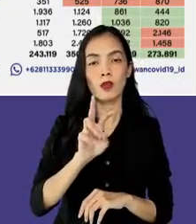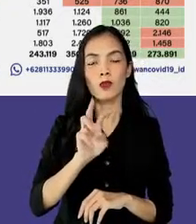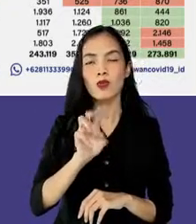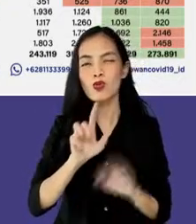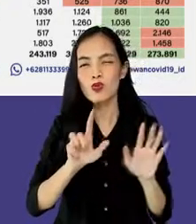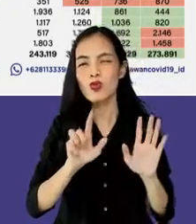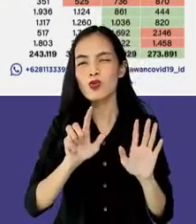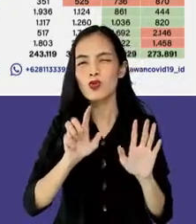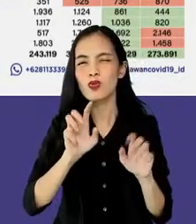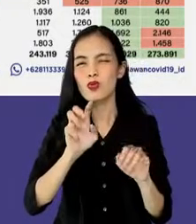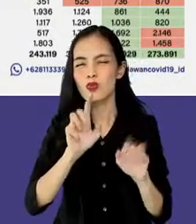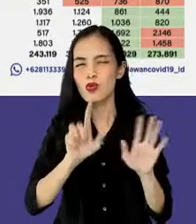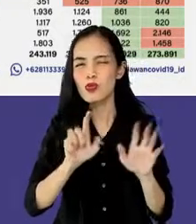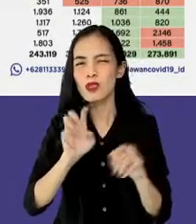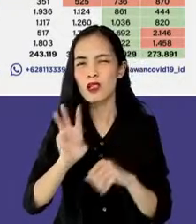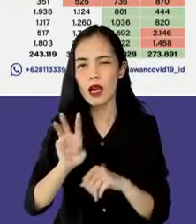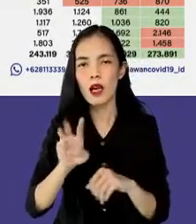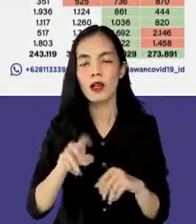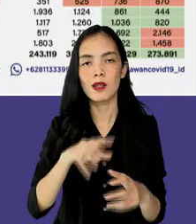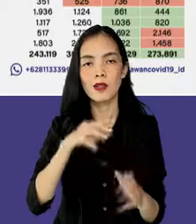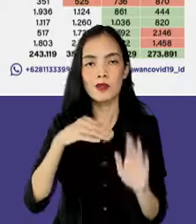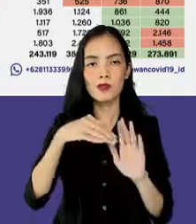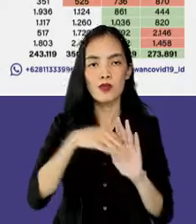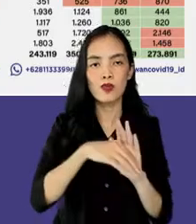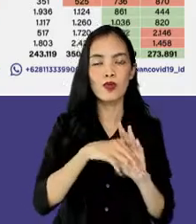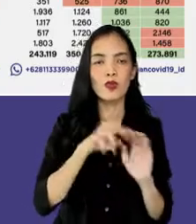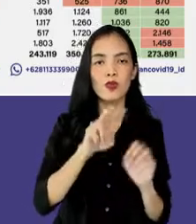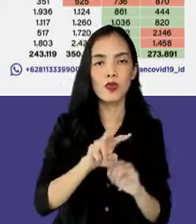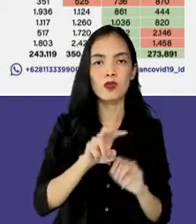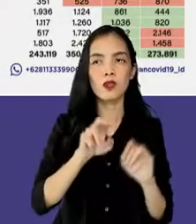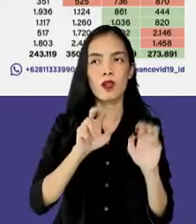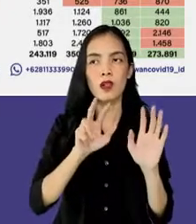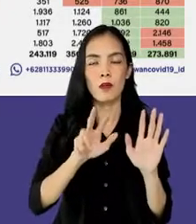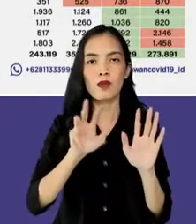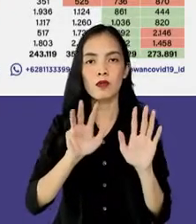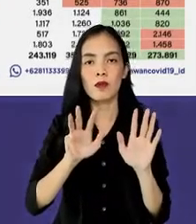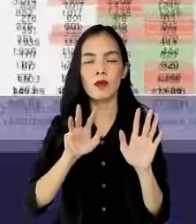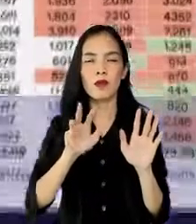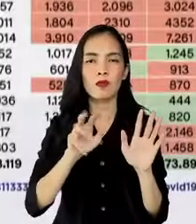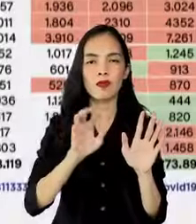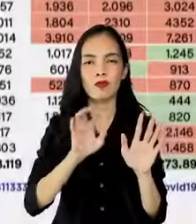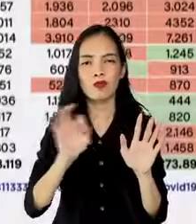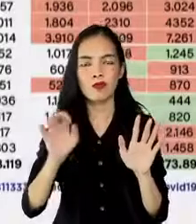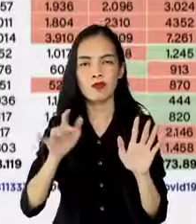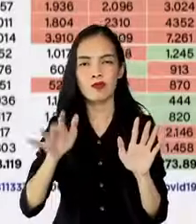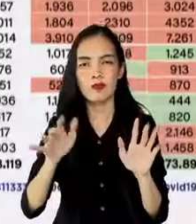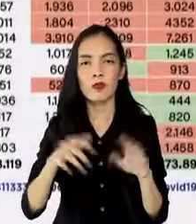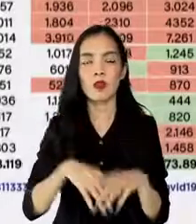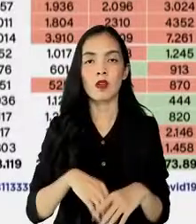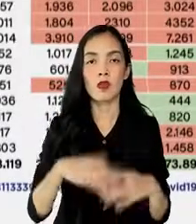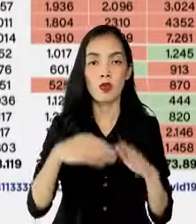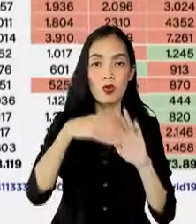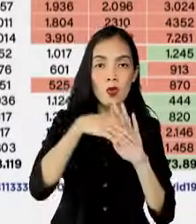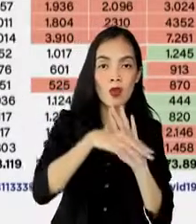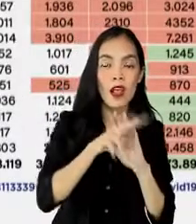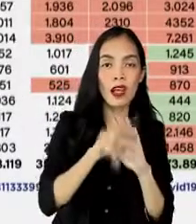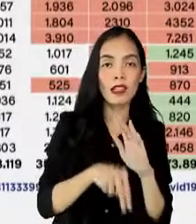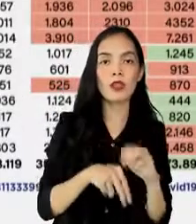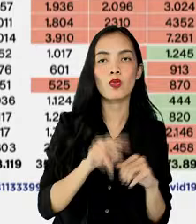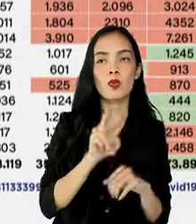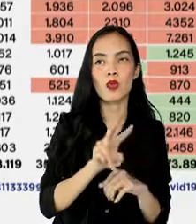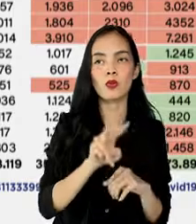menjadi 289000 29 kemudian kembali turun menjadi 270